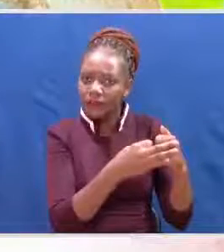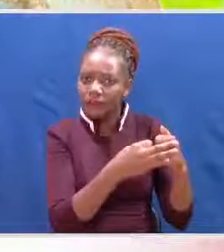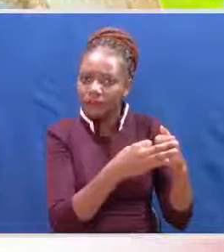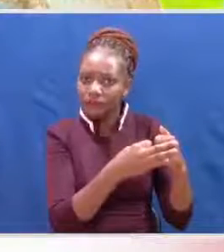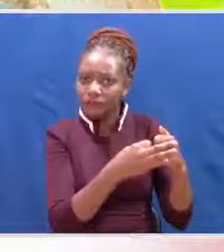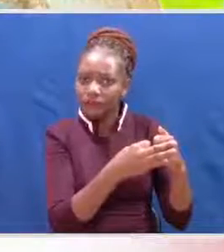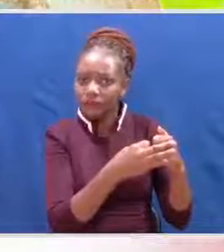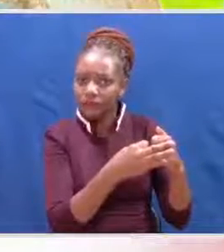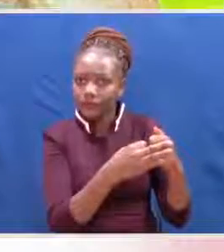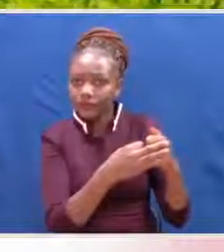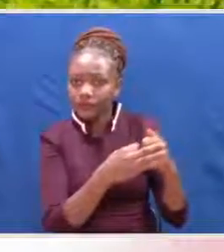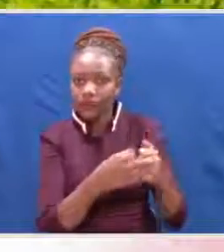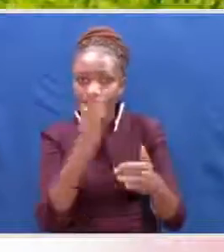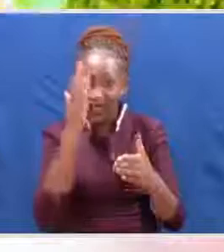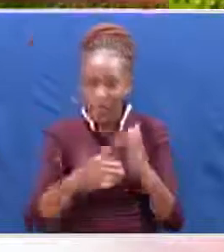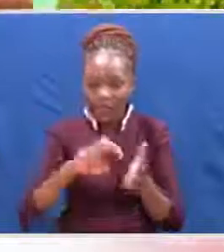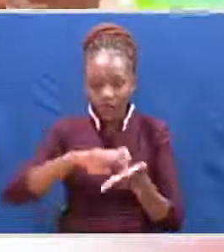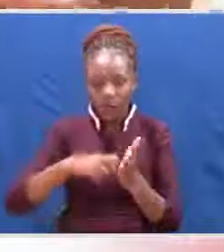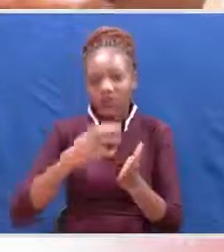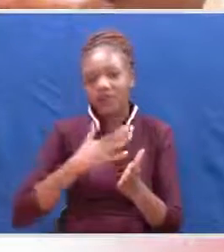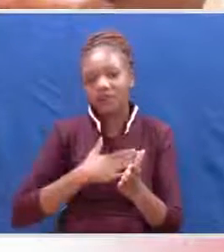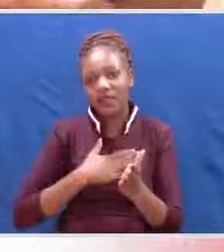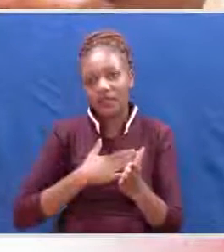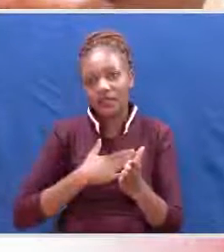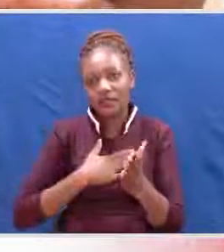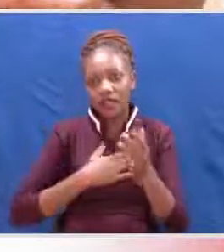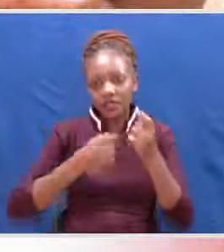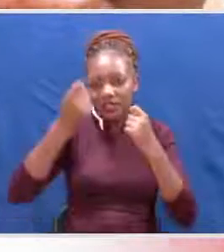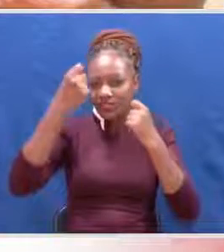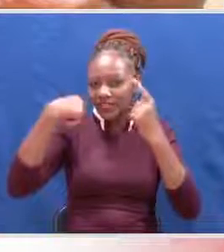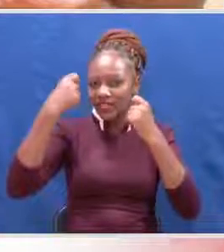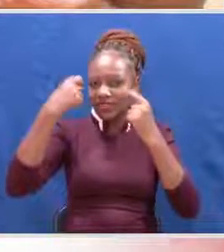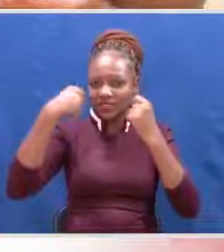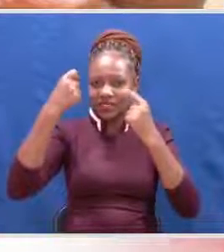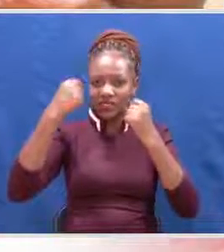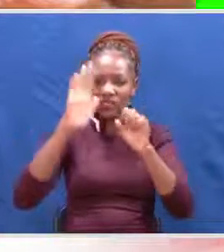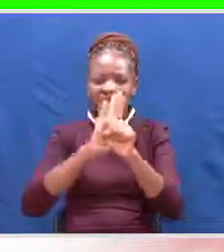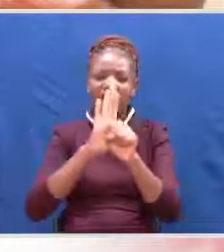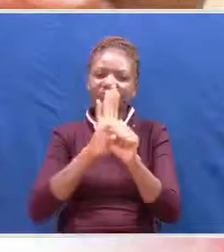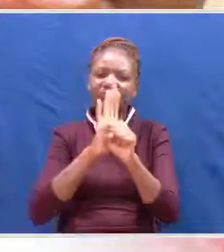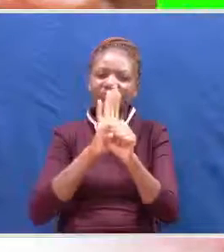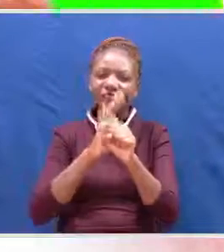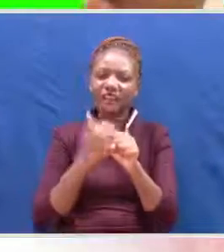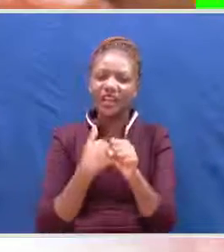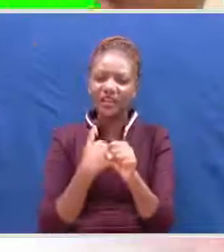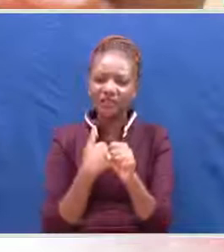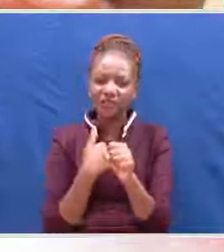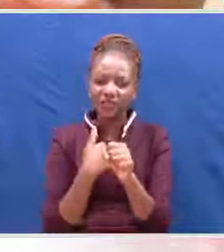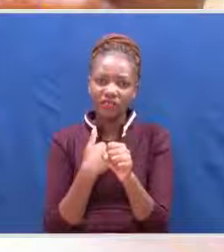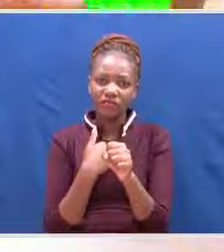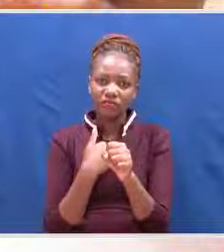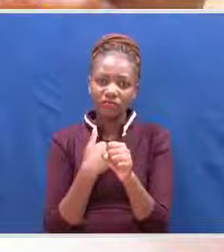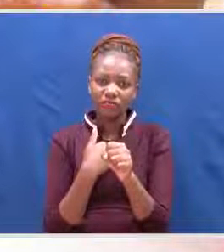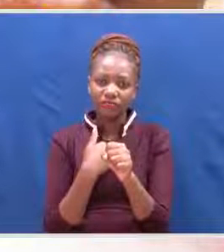wakaterminate contract yangu. Tears, despair, rejection, done and dusted. In other